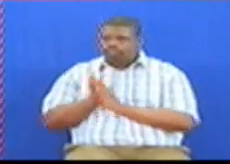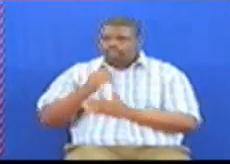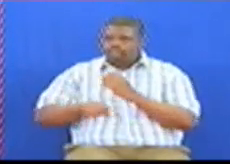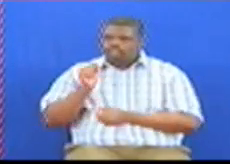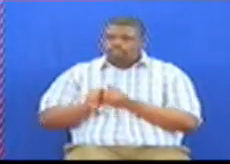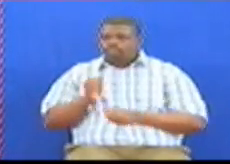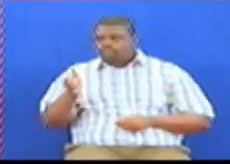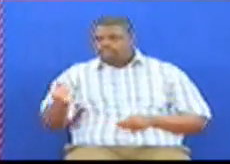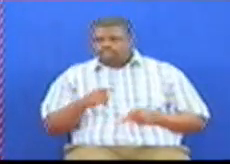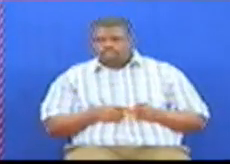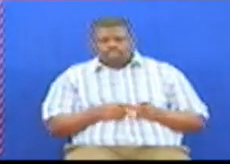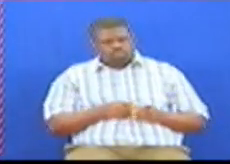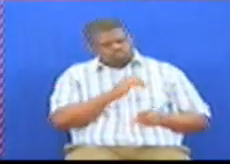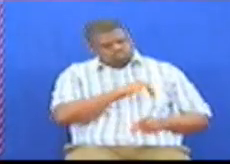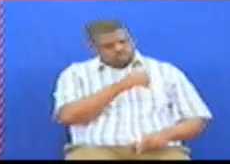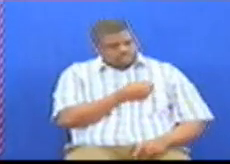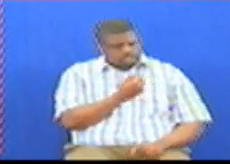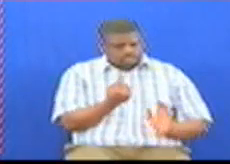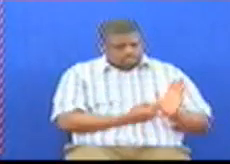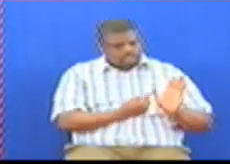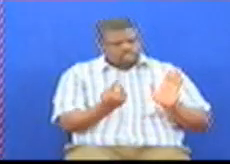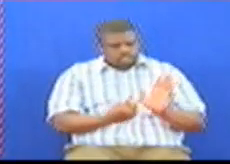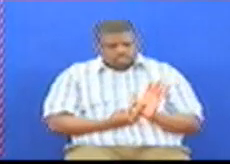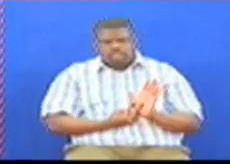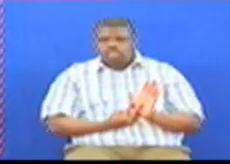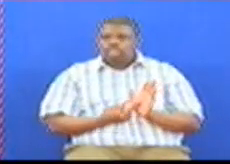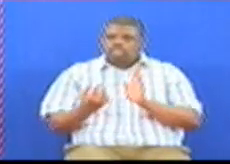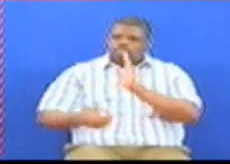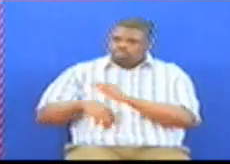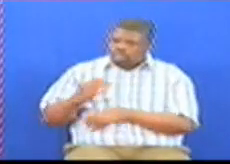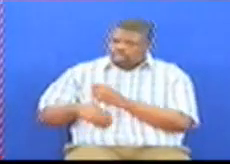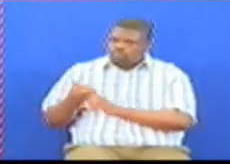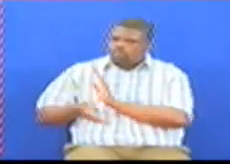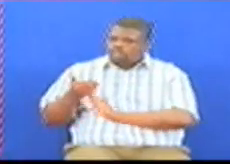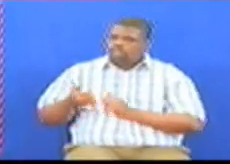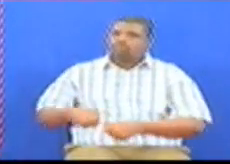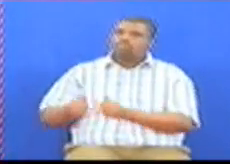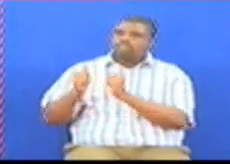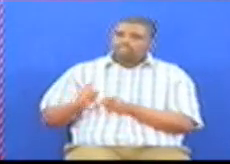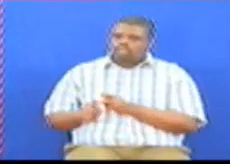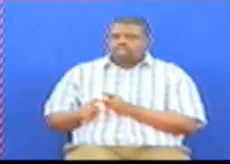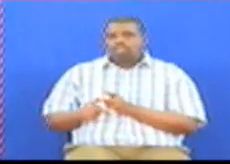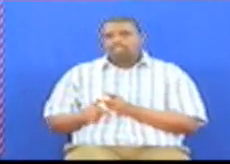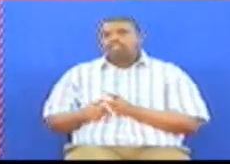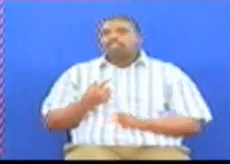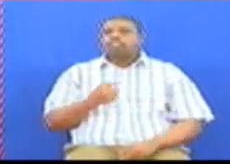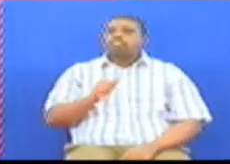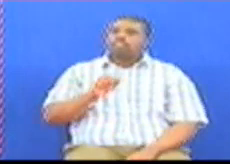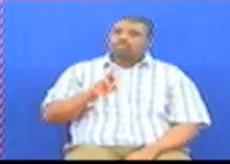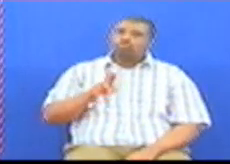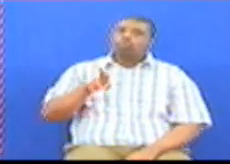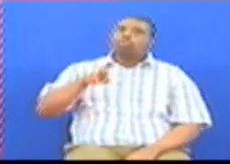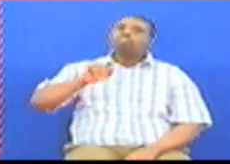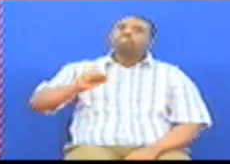lakini naomba sana mwezi wa 6 au wa 7 tukifika basi mchakato ule uanze kujengwa. Na ipongeza Tarura, kuna barabara moja kutoka